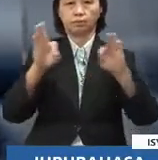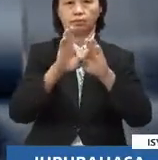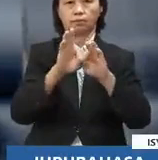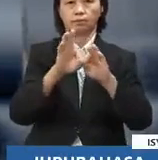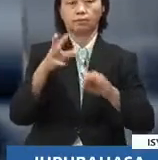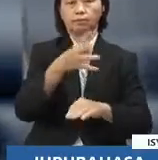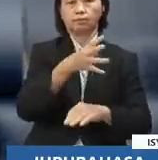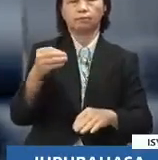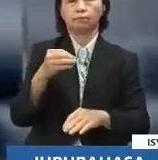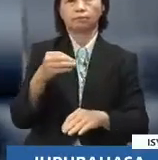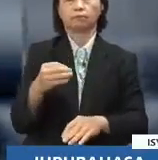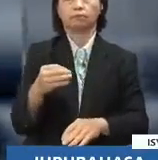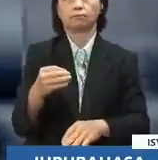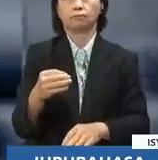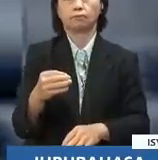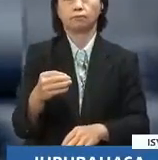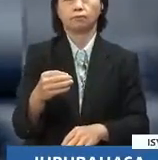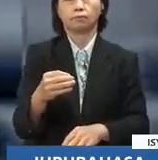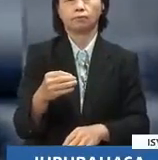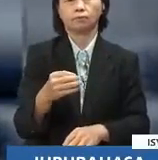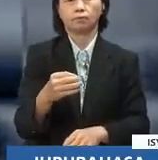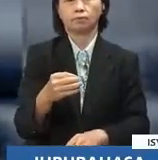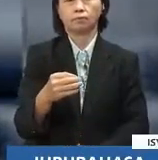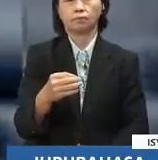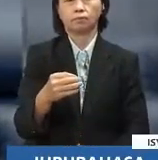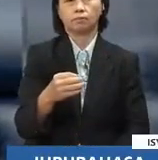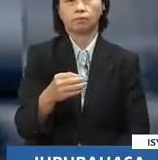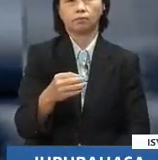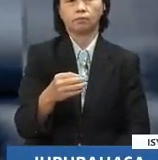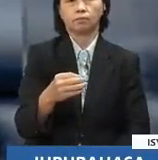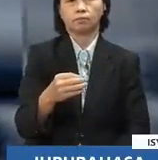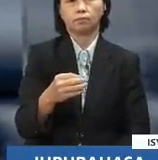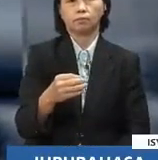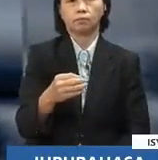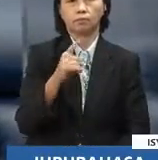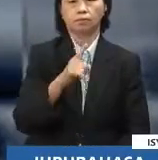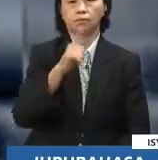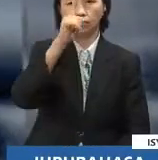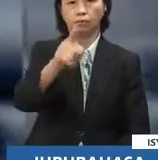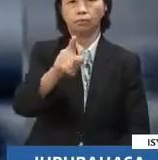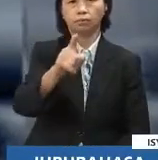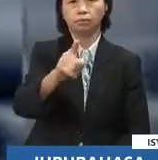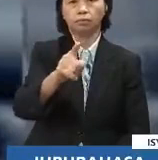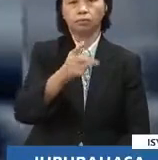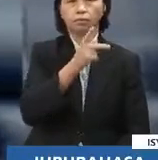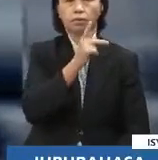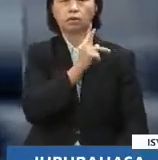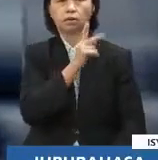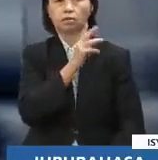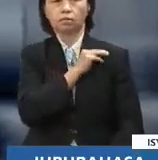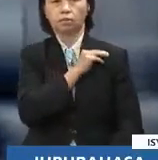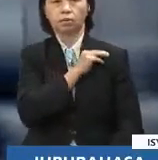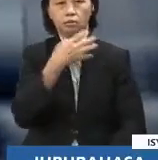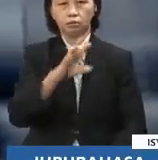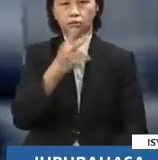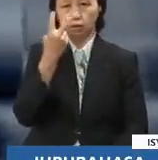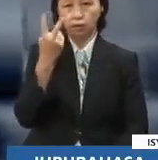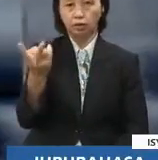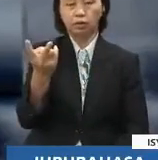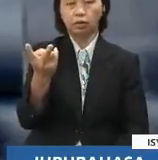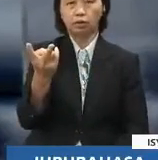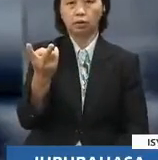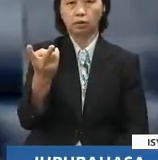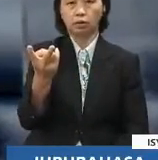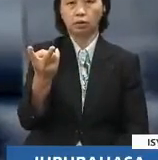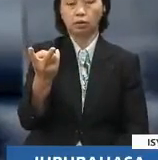dan nemen Hai betis ini betul sebenarnya Kementerian ini sudah melihat